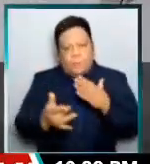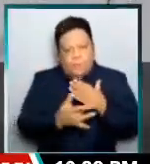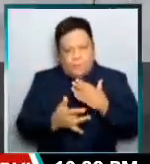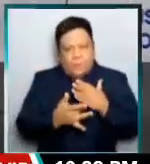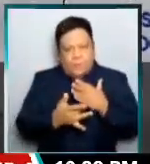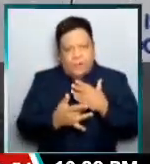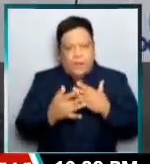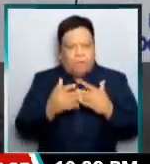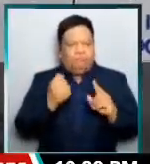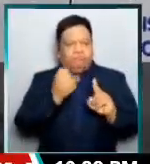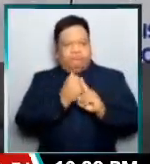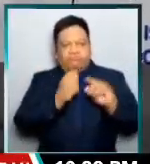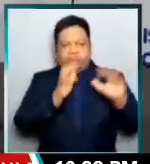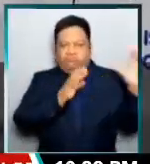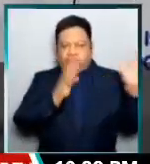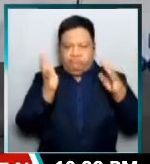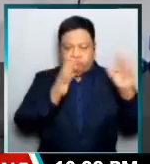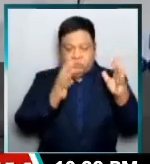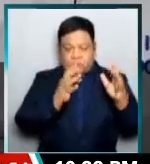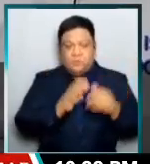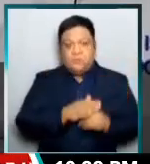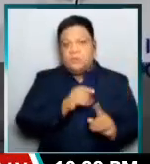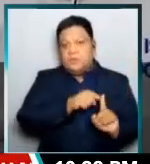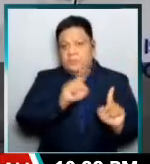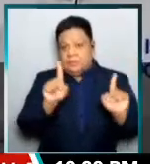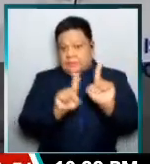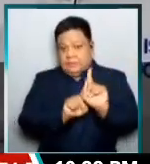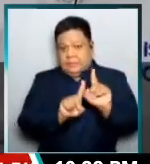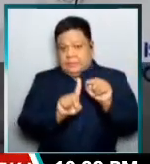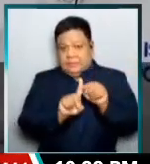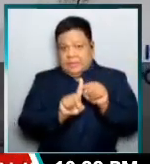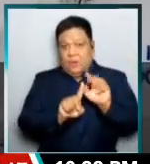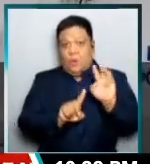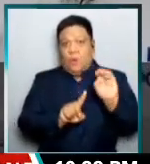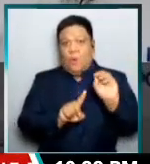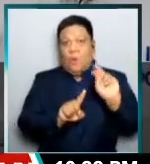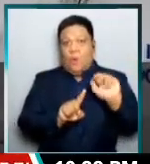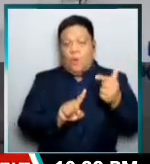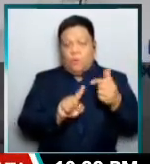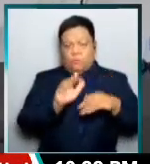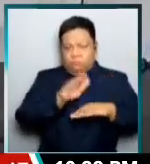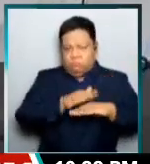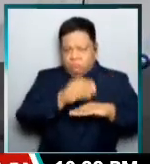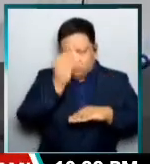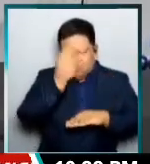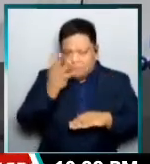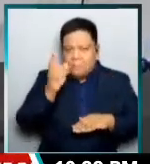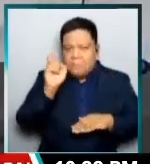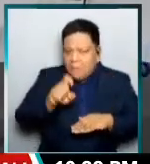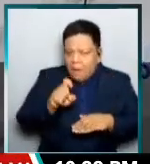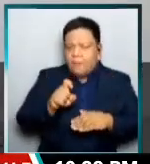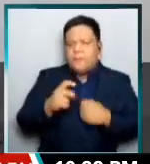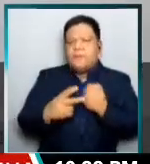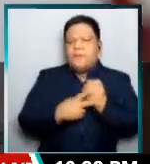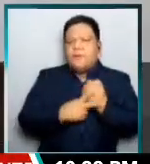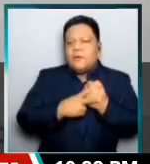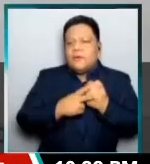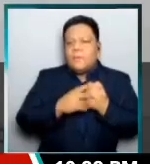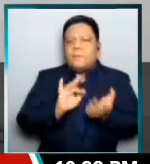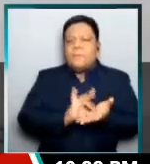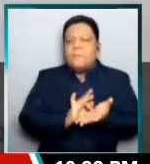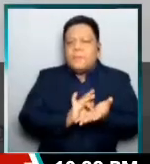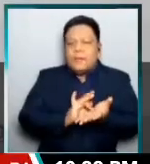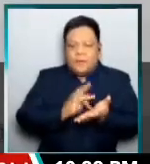sa kanyang social media post na dapat daw mag-stock na ng ilang brand ng anti-COVID medicines ang gobyerno. Sa ani